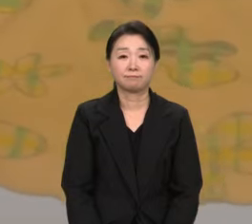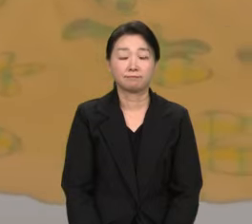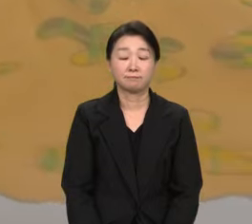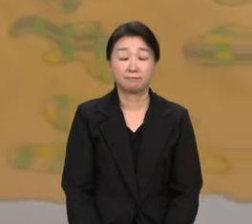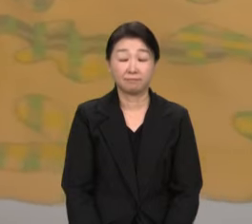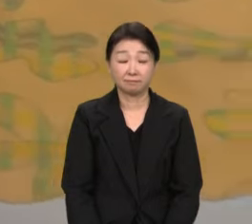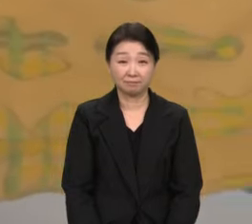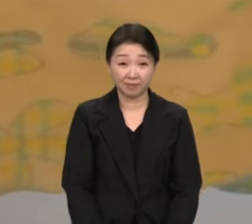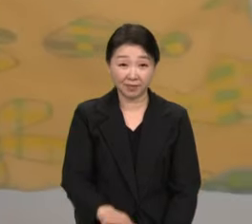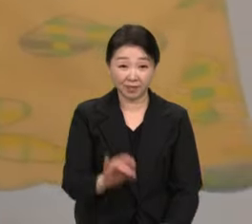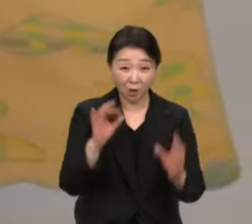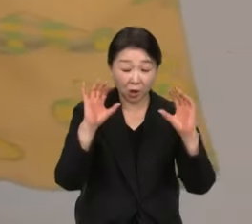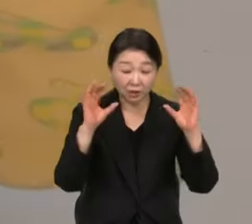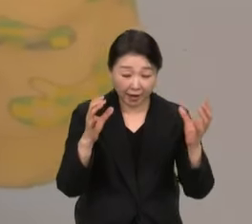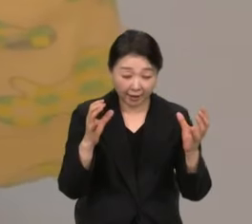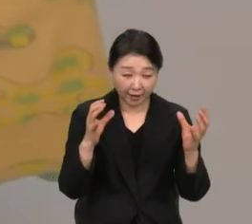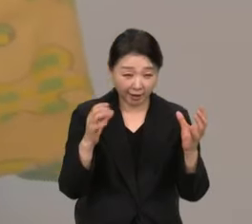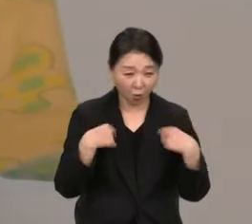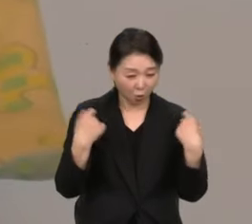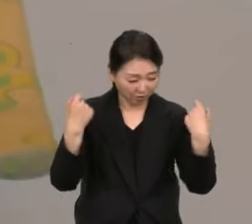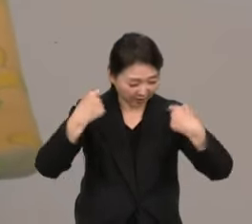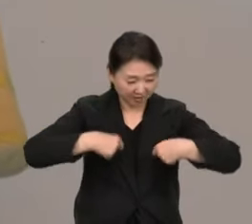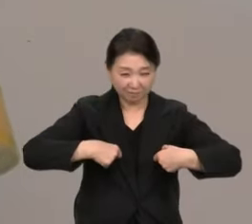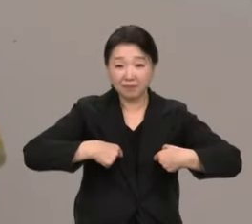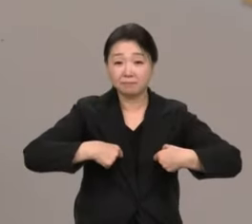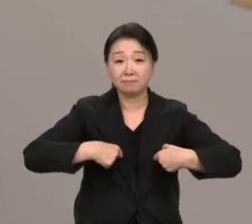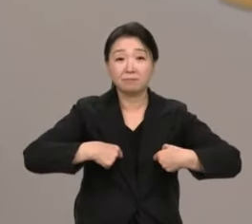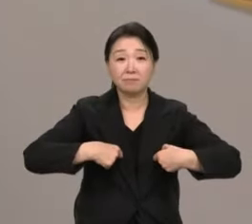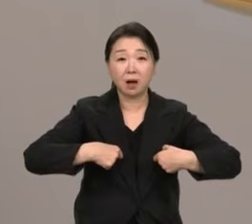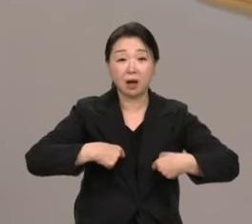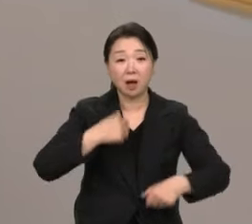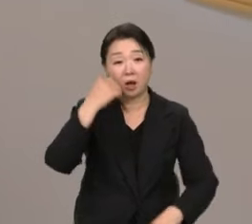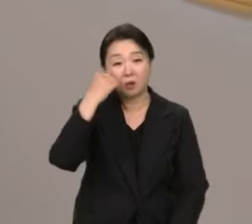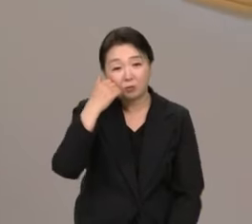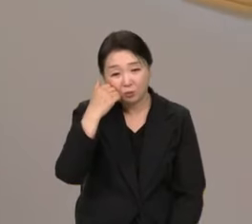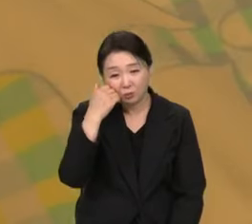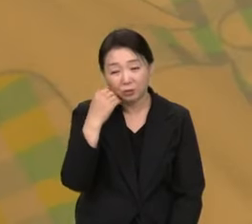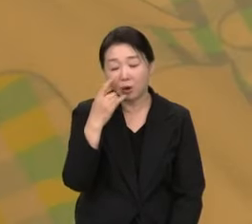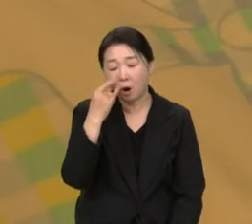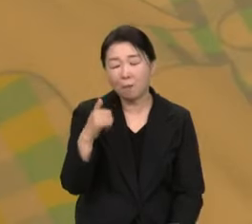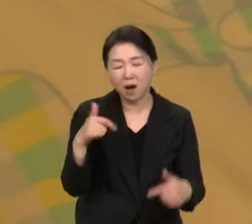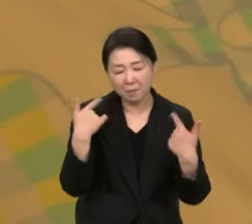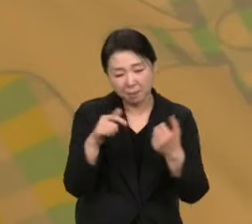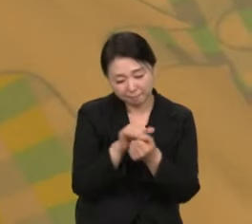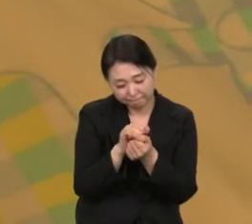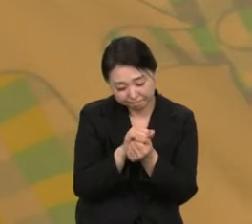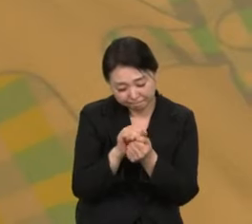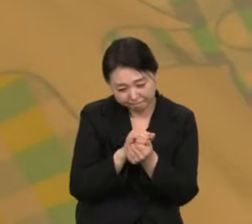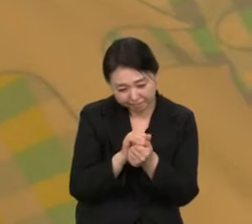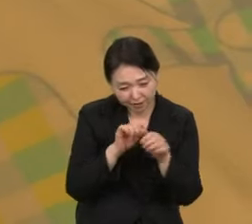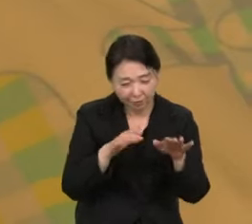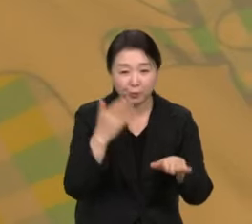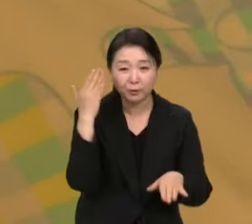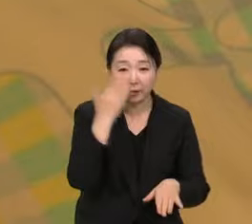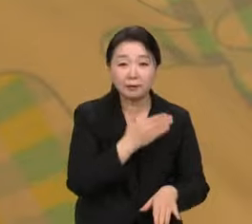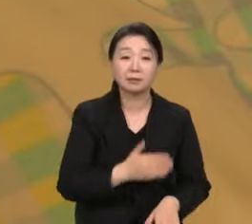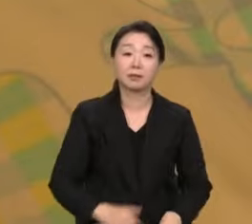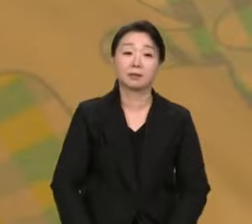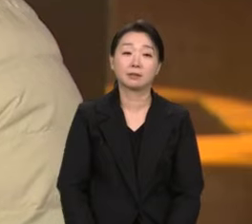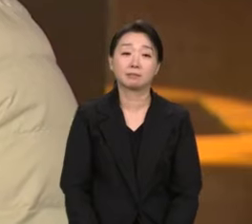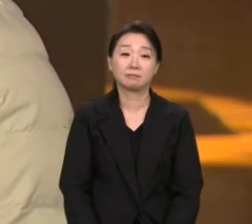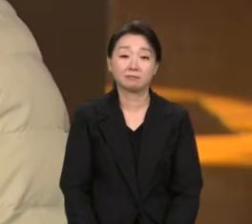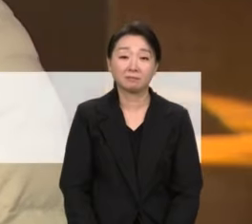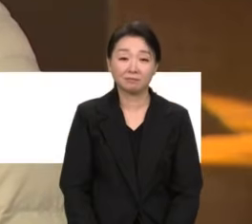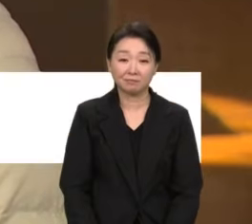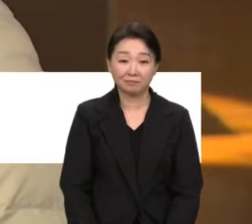첫 아기에게 처음 입힌 베네쩌구리. 휘범이 엄마가 매일 손으로 빨아 입힌 옷은 아직 깨끗합니다.